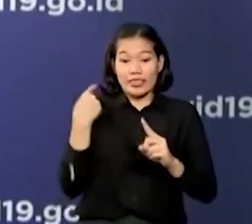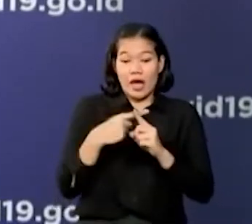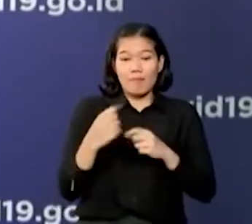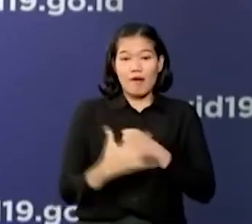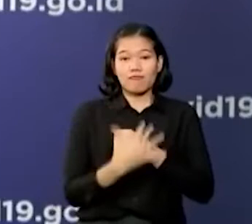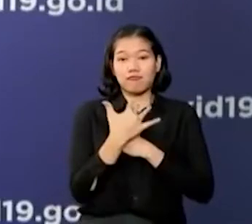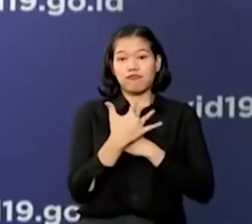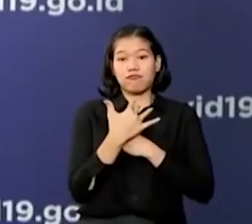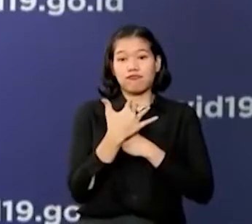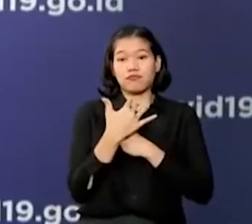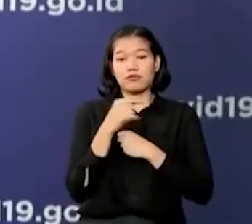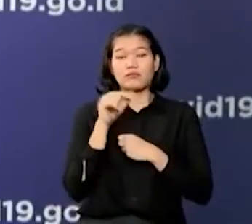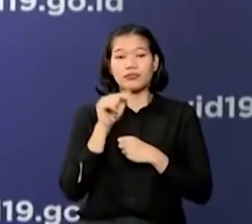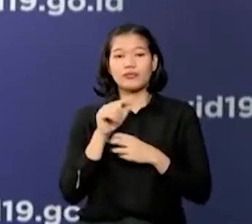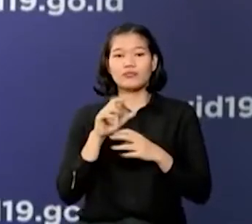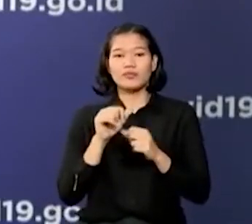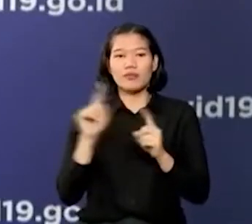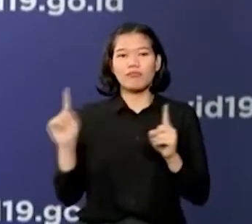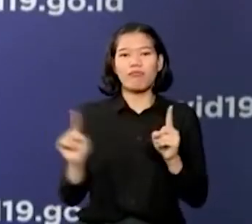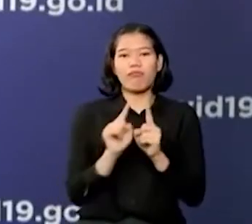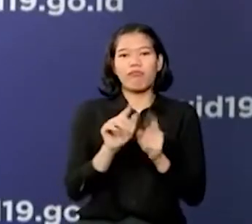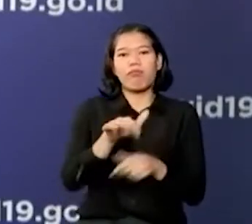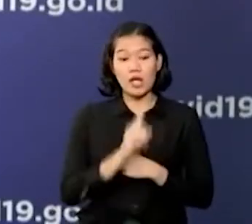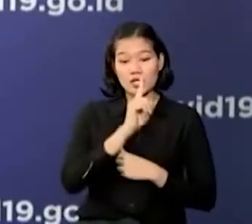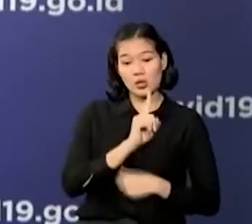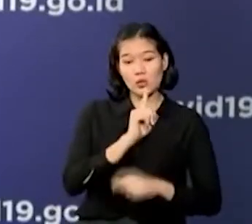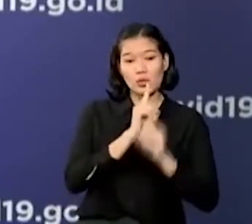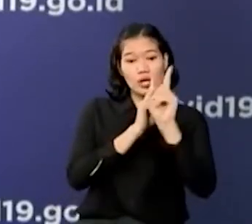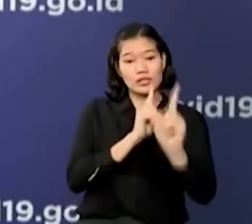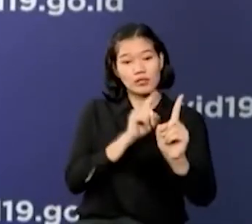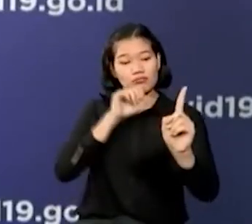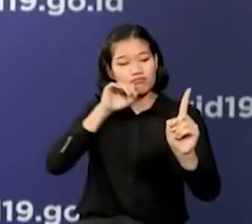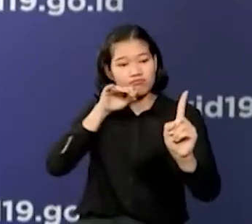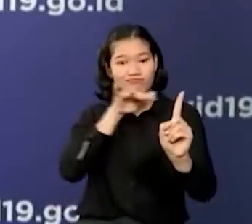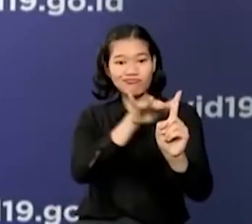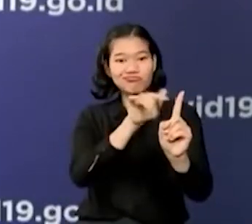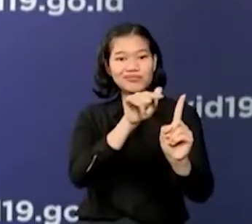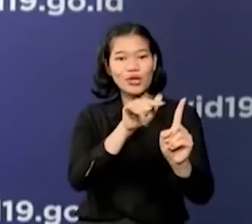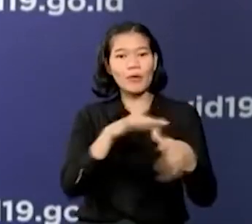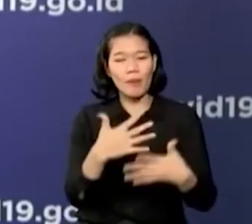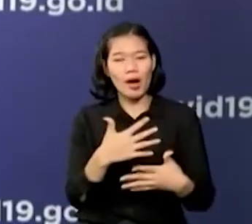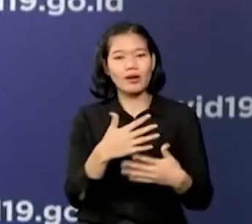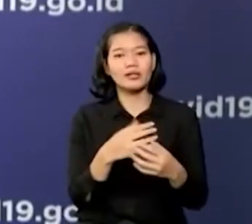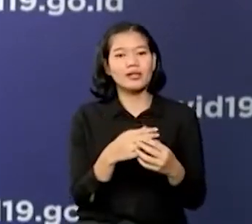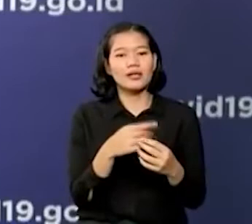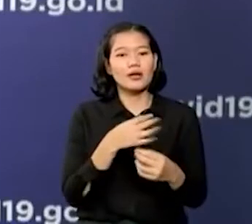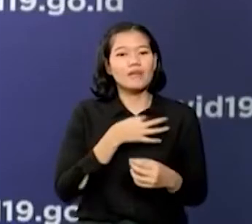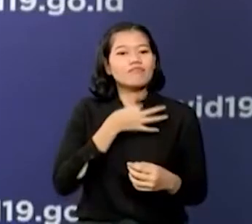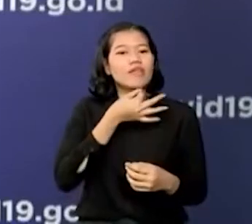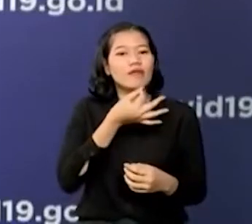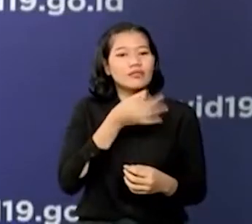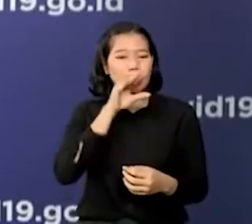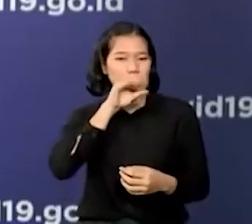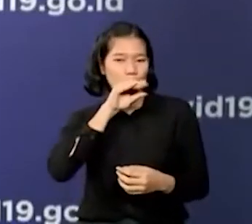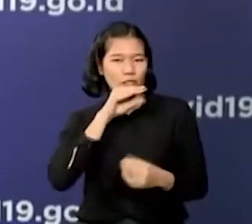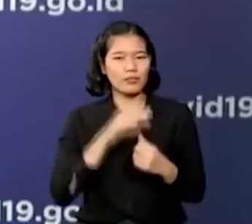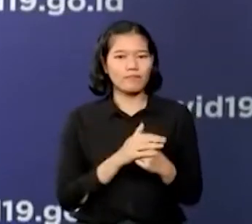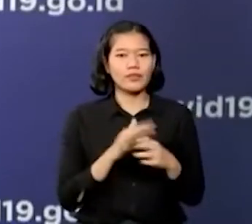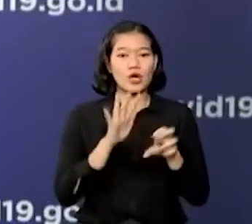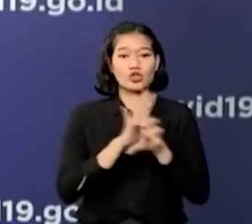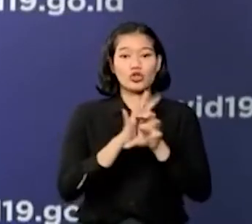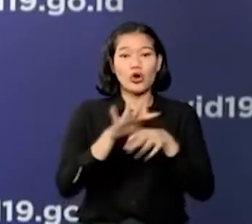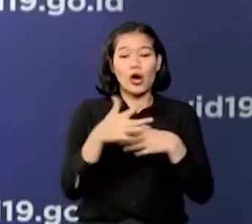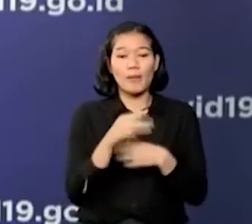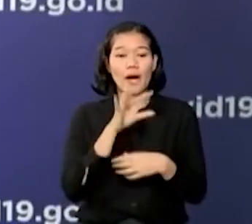fatal. Penyebaran virus dari satu manusia jadi melalui percikan cairan yang berasal dari saluran pernapasan dan mulut,